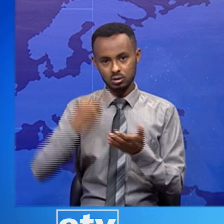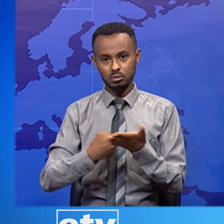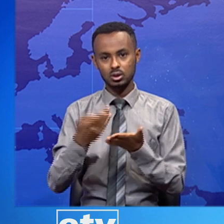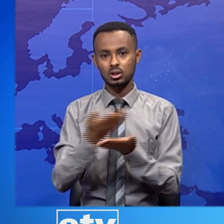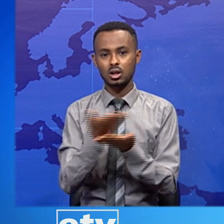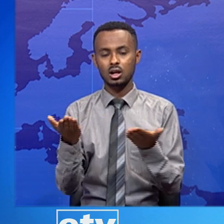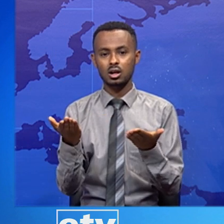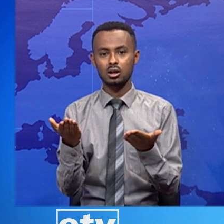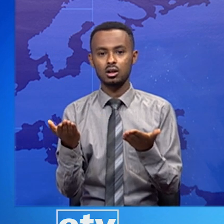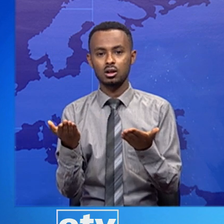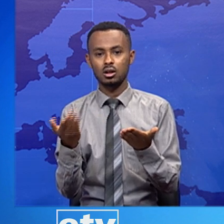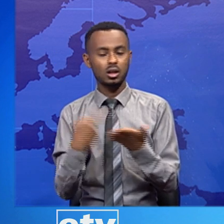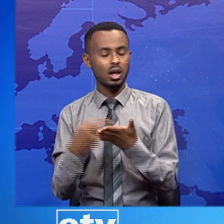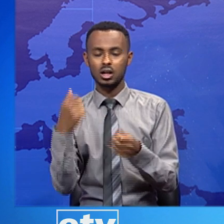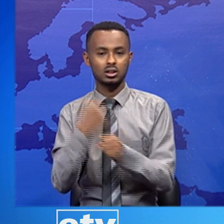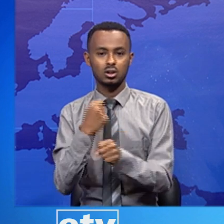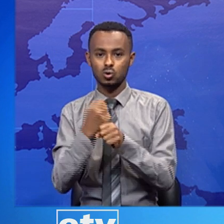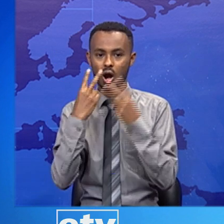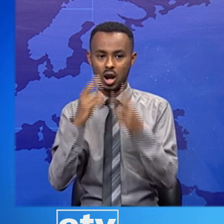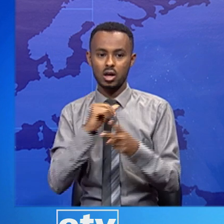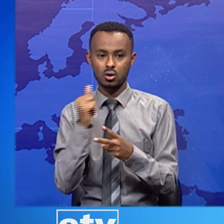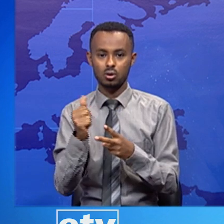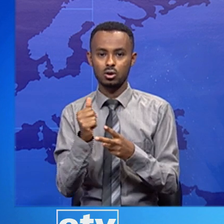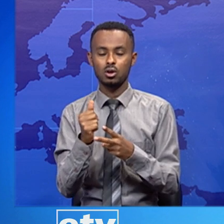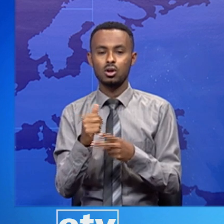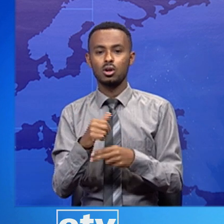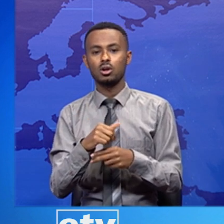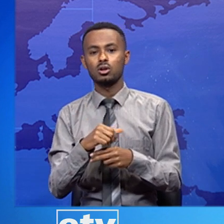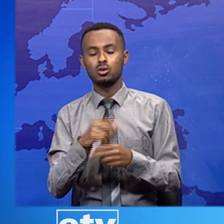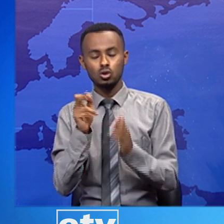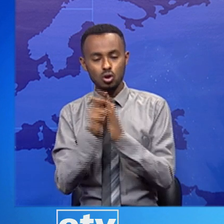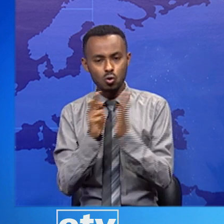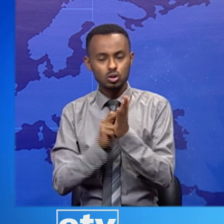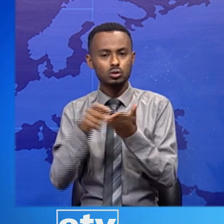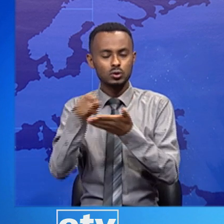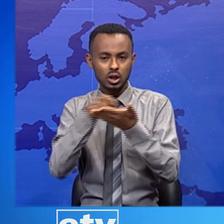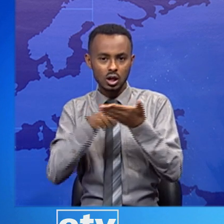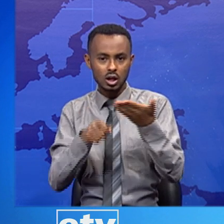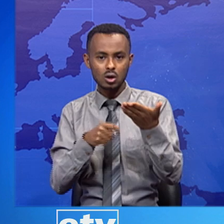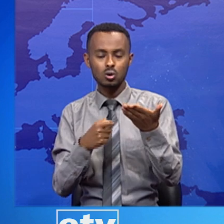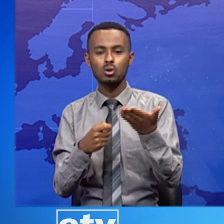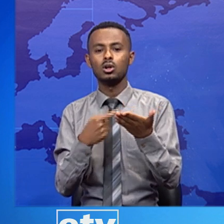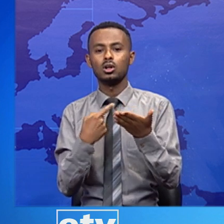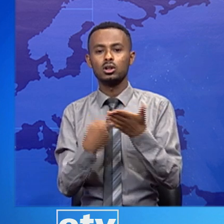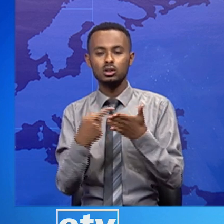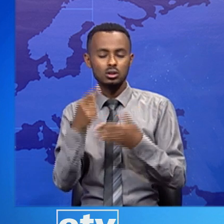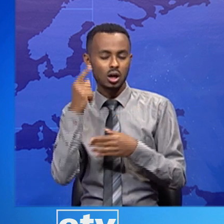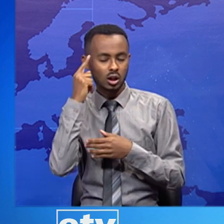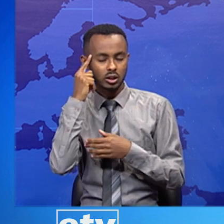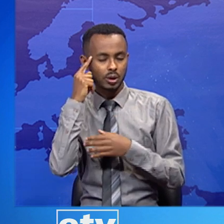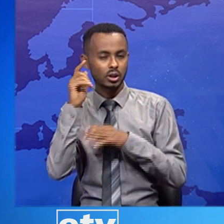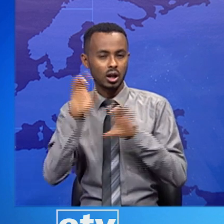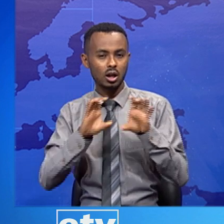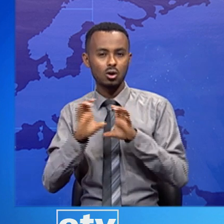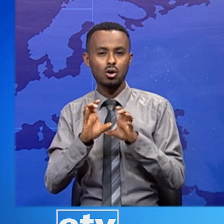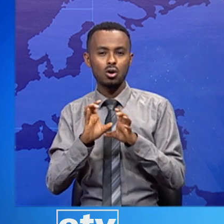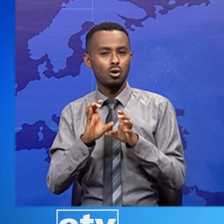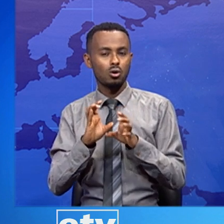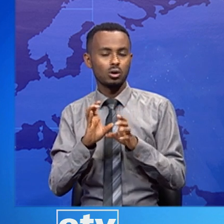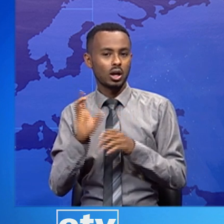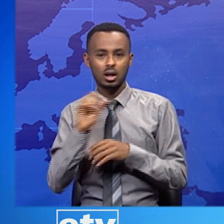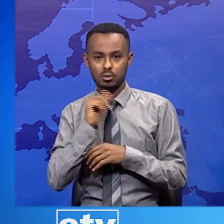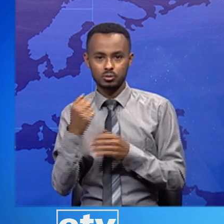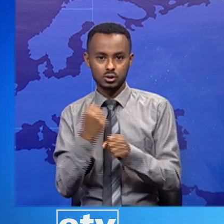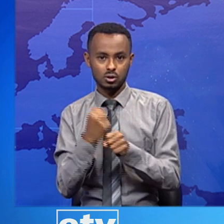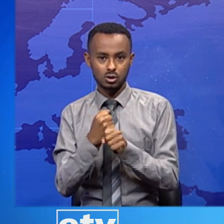መንግስት በዚህ ነገር ሰንፎ አላየሁም። ህጎቹም ስረቀቁ የዚህ አይነቱን ታሳቢ አድርገውም